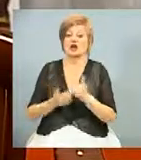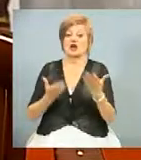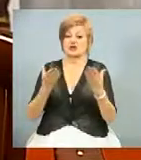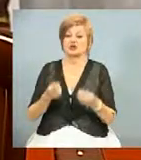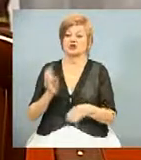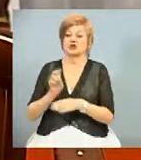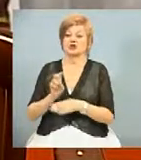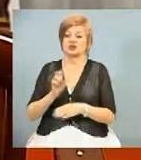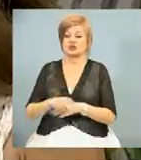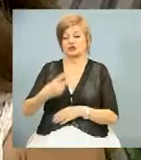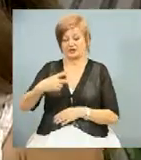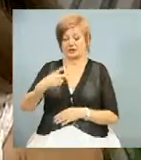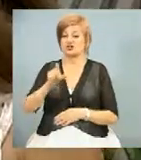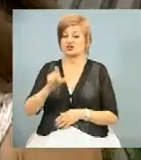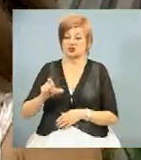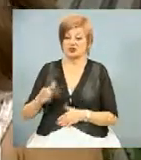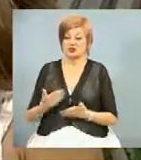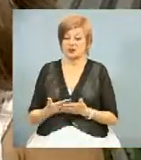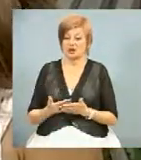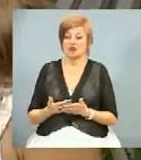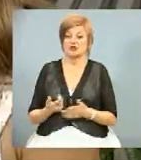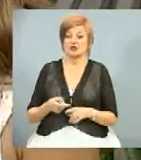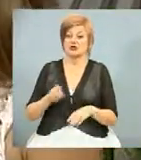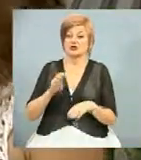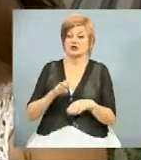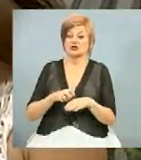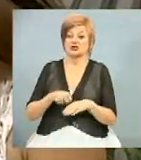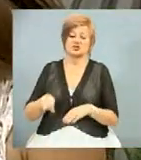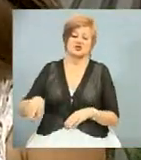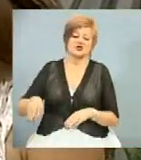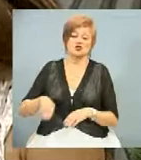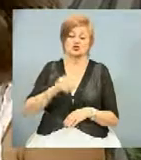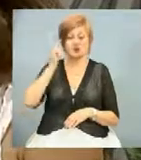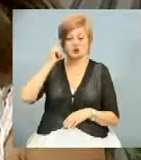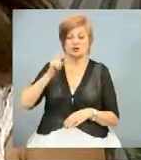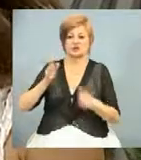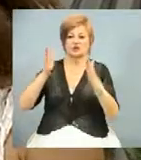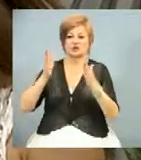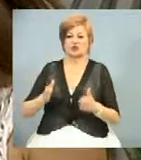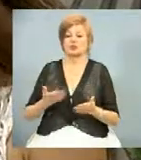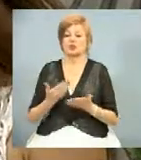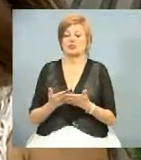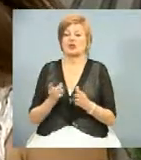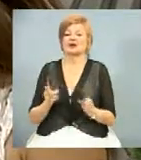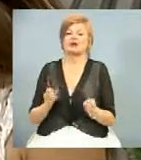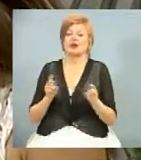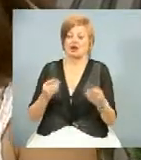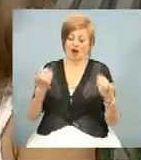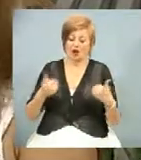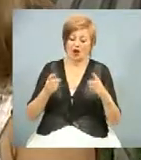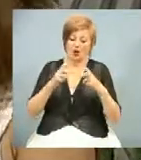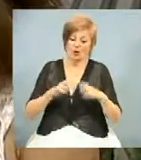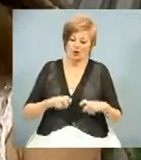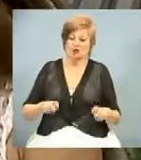як ти вже сказав, 20 людей. Це уявляєш, лікар мусить знати все абсолютно про якийсь орган, як його обслід,